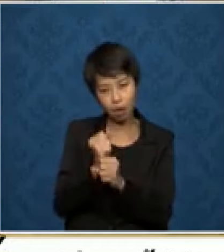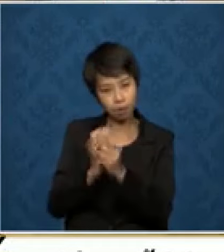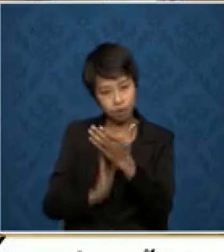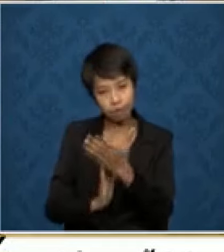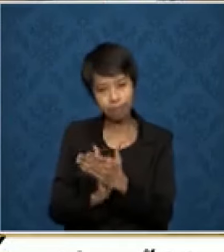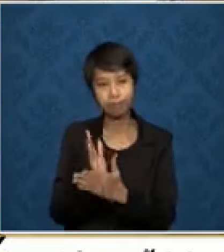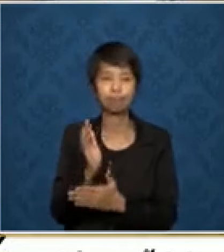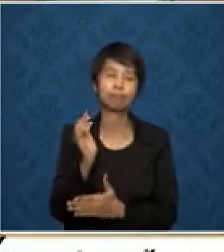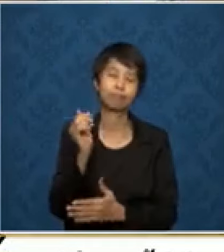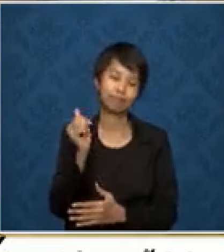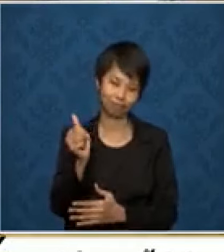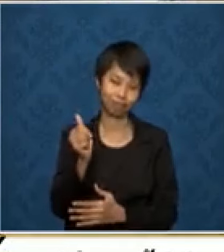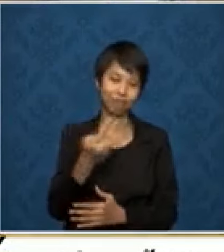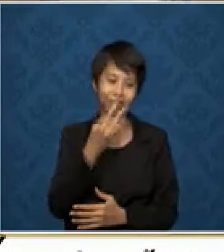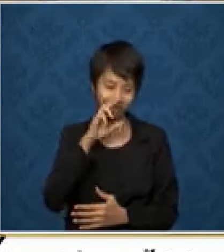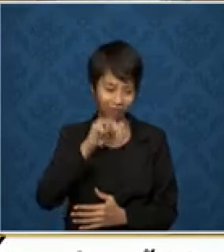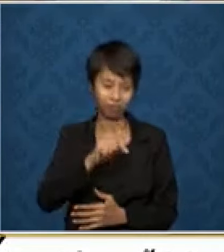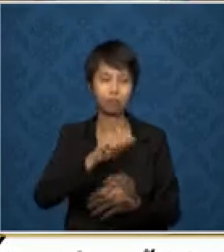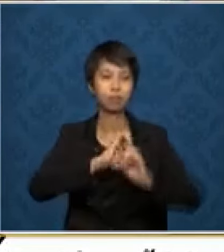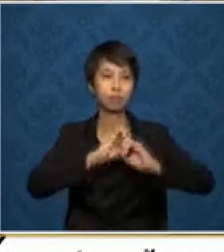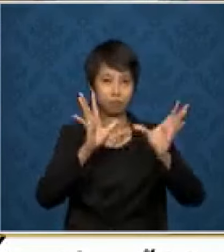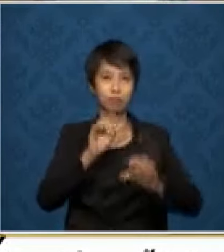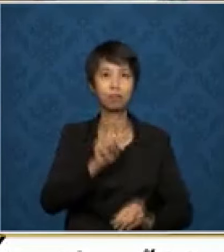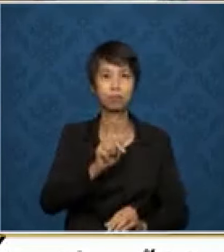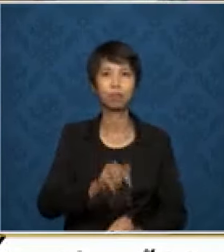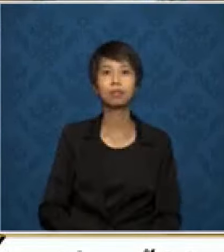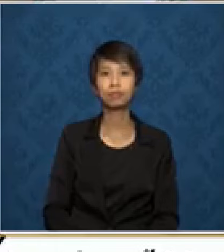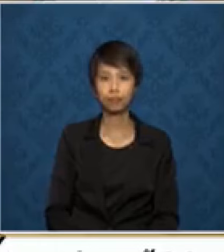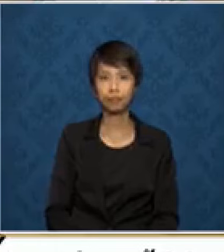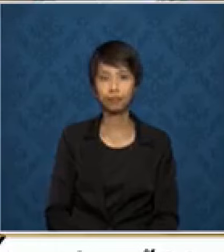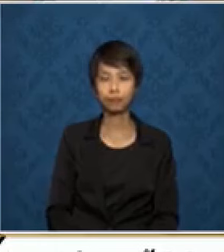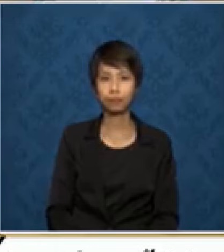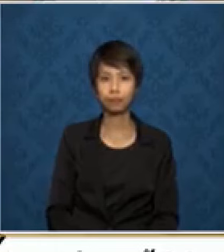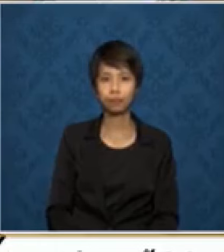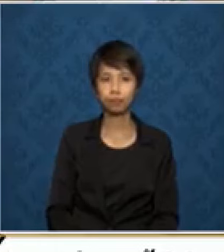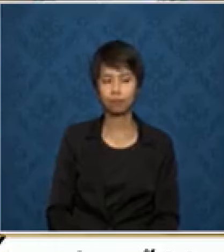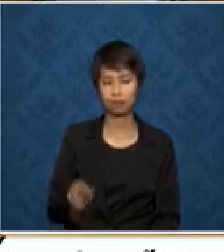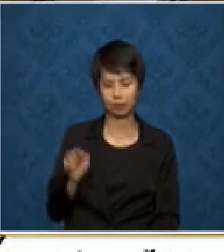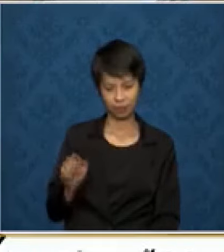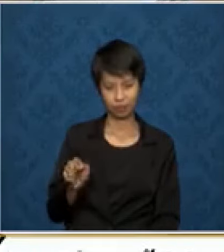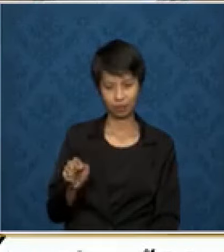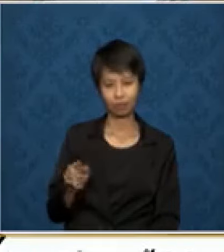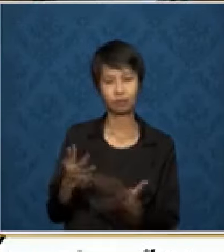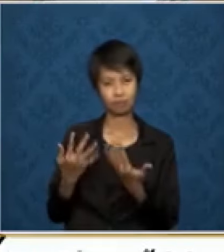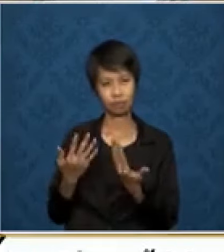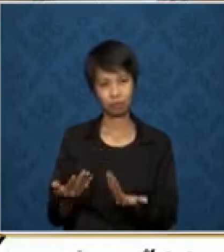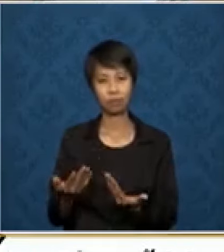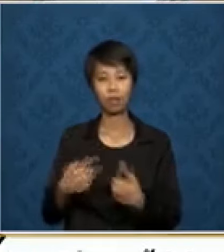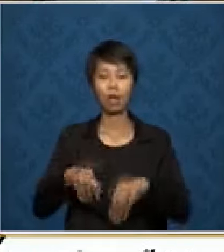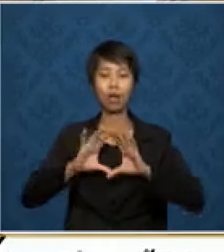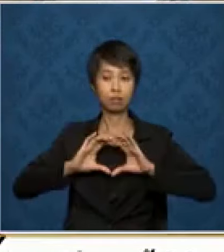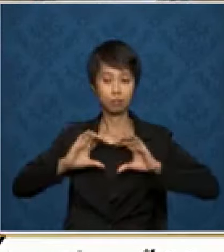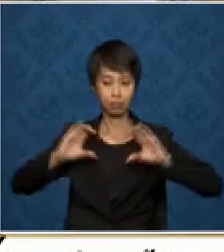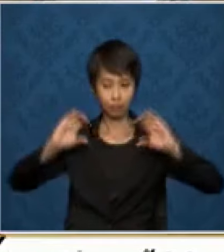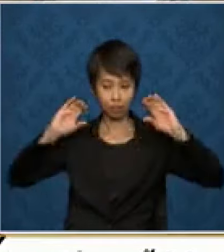ธรรมจับต้องได้มากที่สุดและตรงนี้แหละครับที่เพ็ญคำตอบว่ารัฐบาล